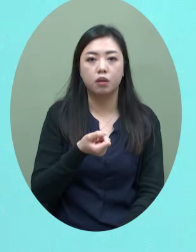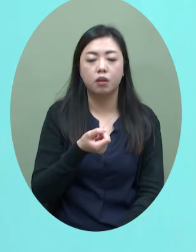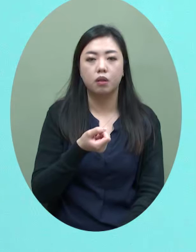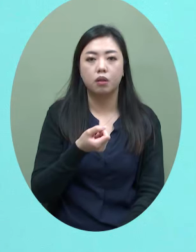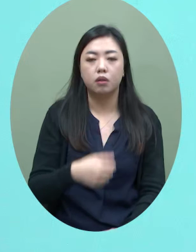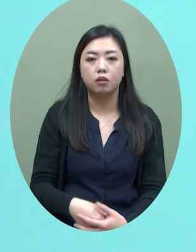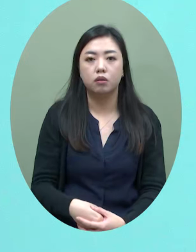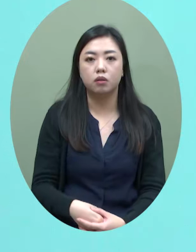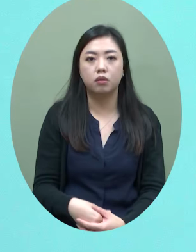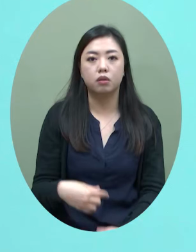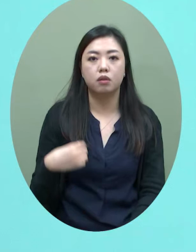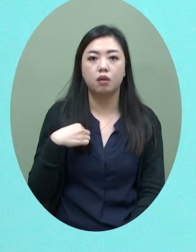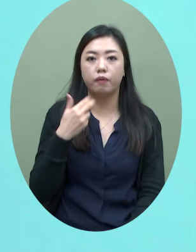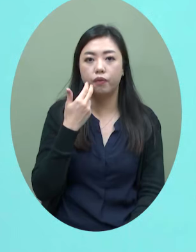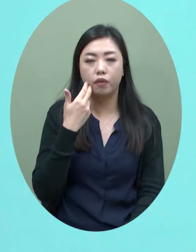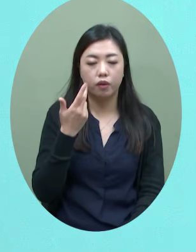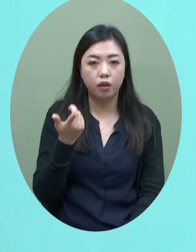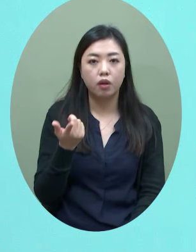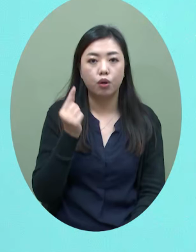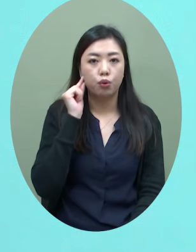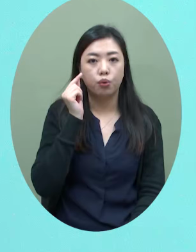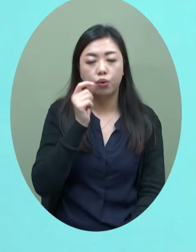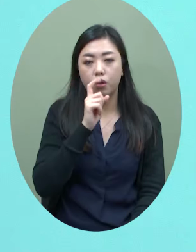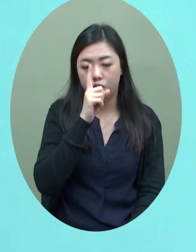右手邊後排啡色衫嗰位女記者。